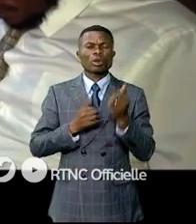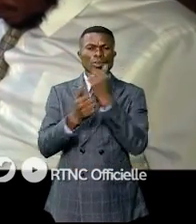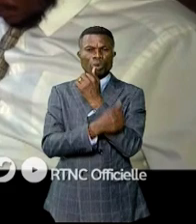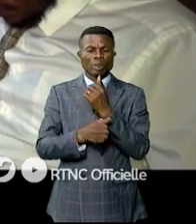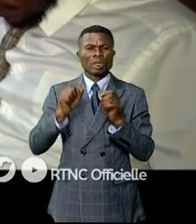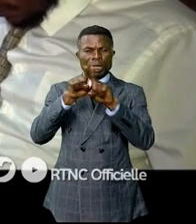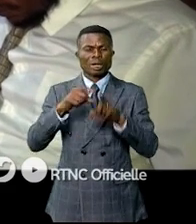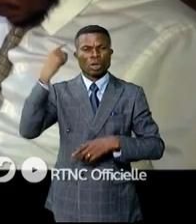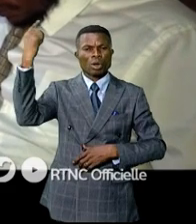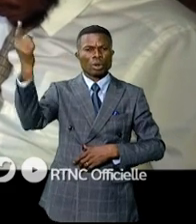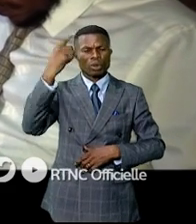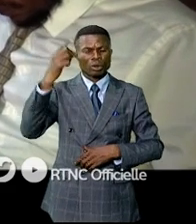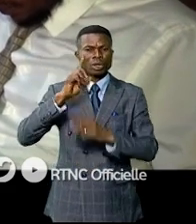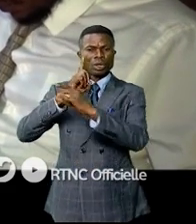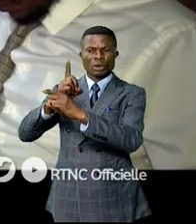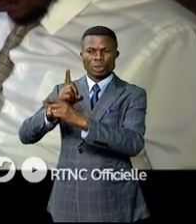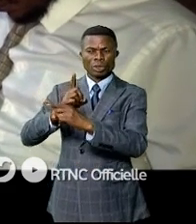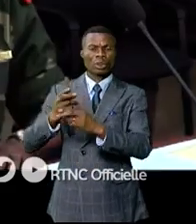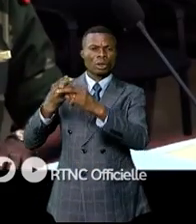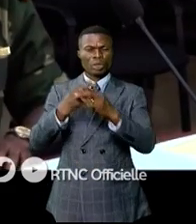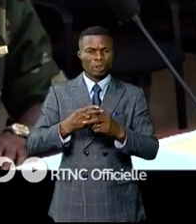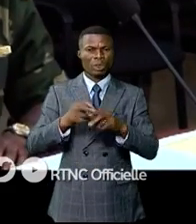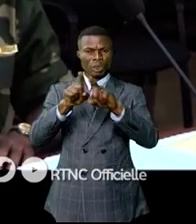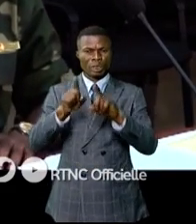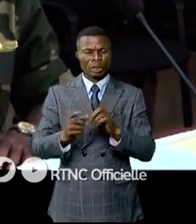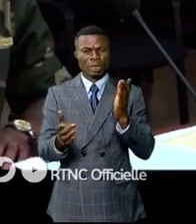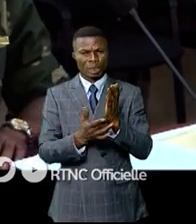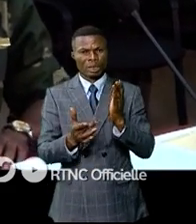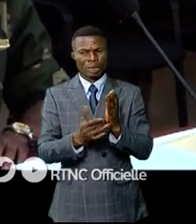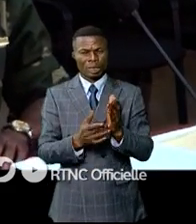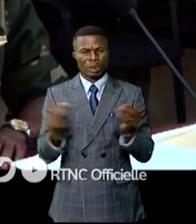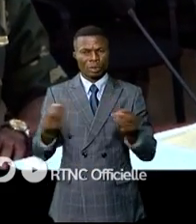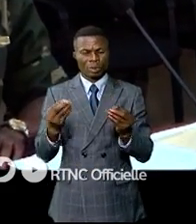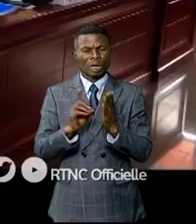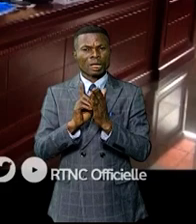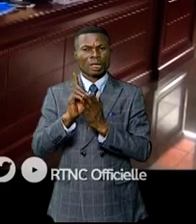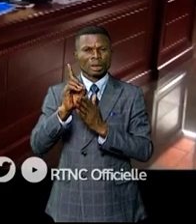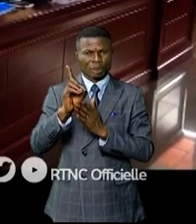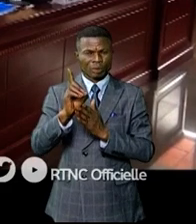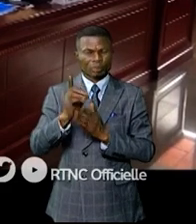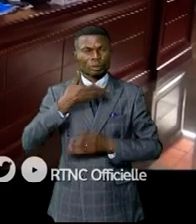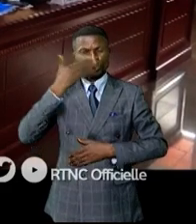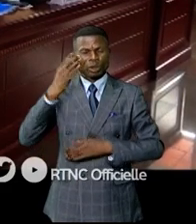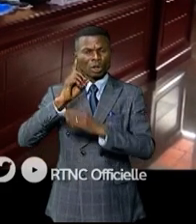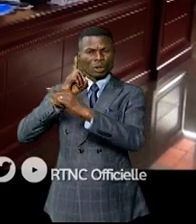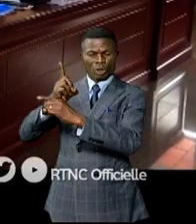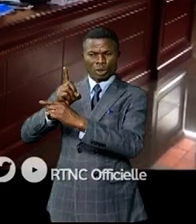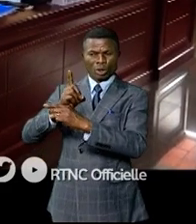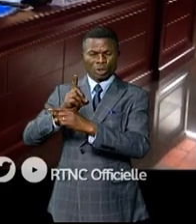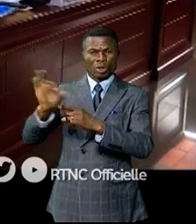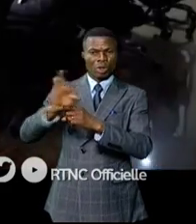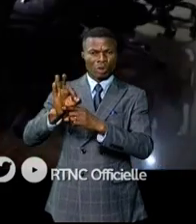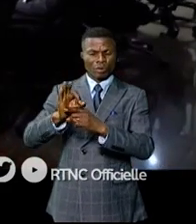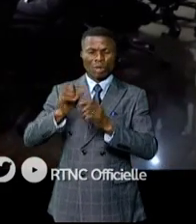et internationales de défense, de sécurité et stratégie, afin de développer l'esprit de défense, former